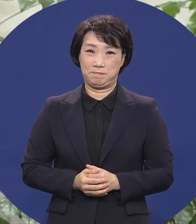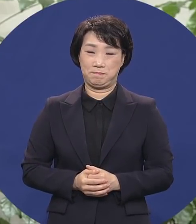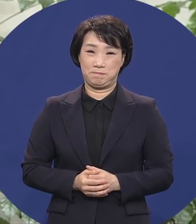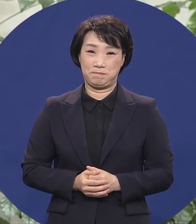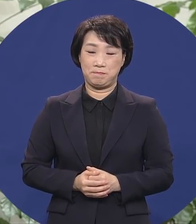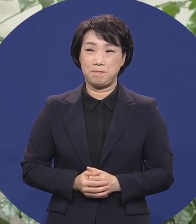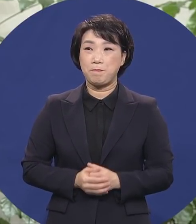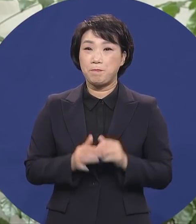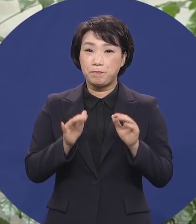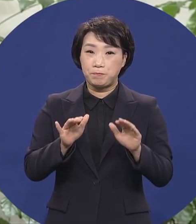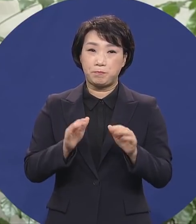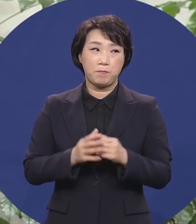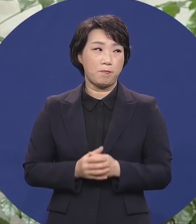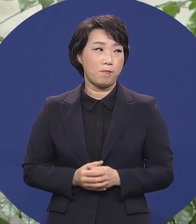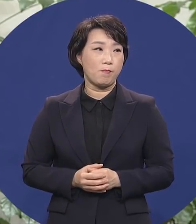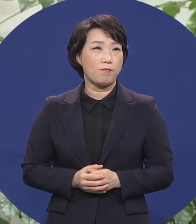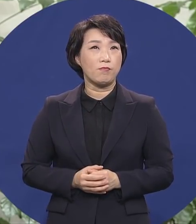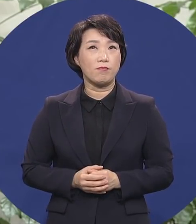이제